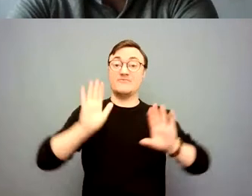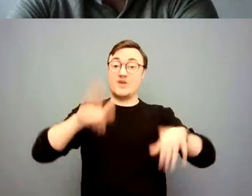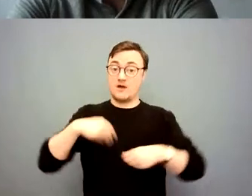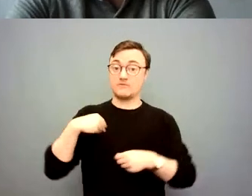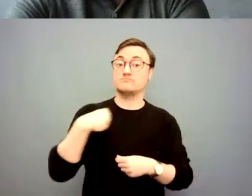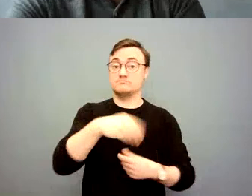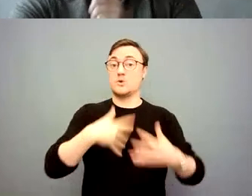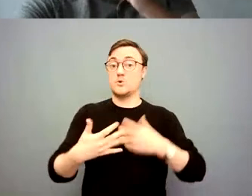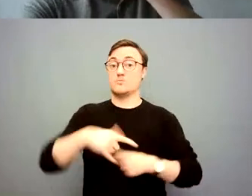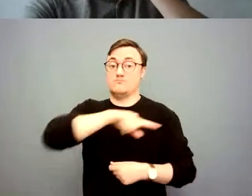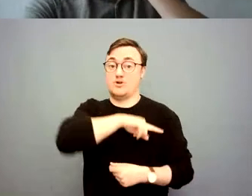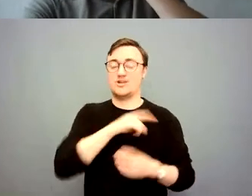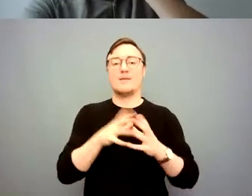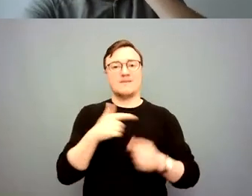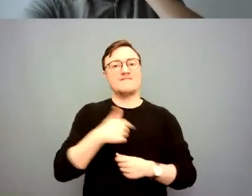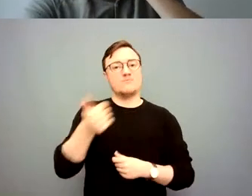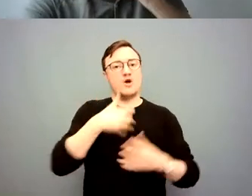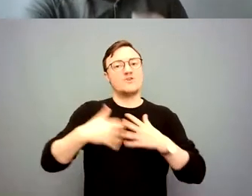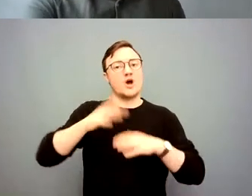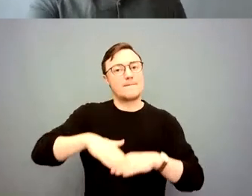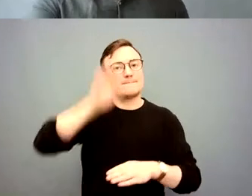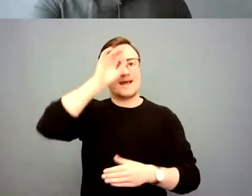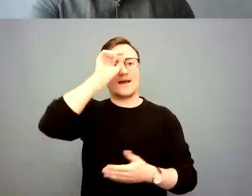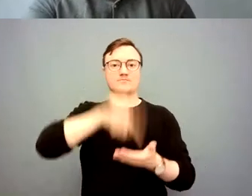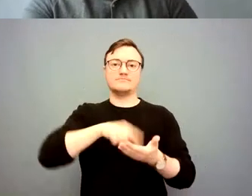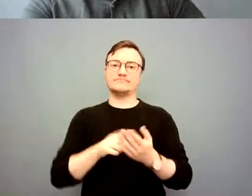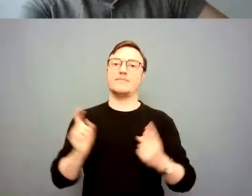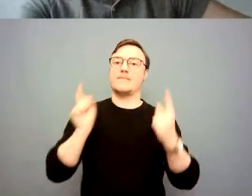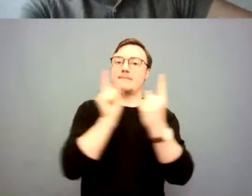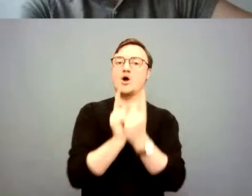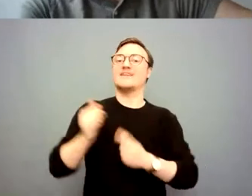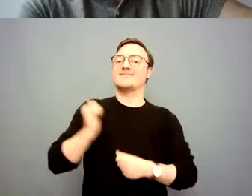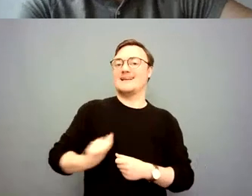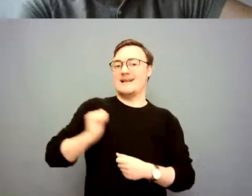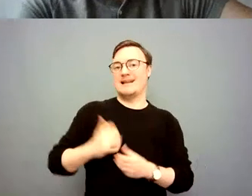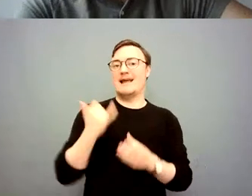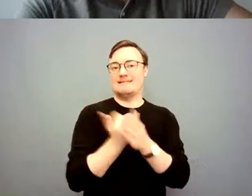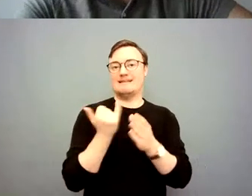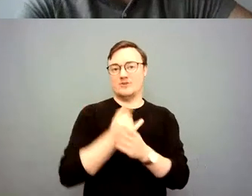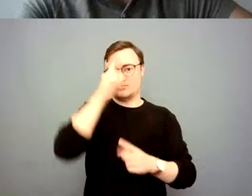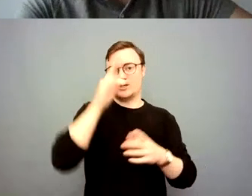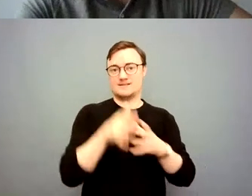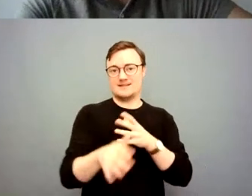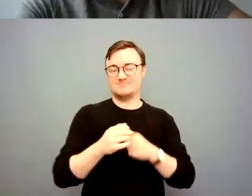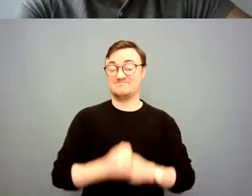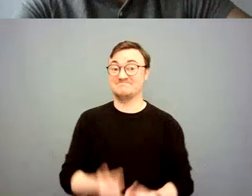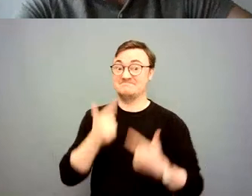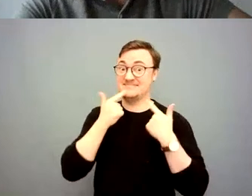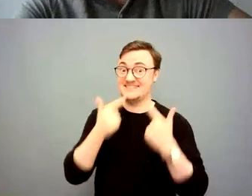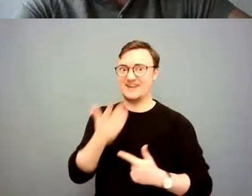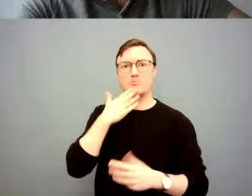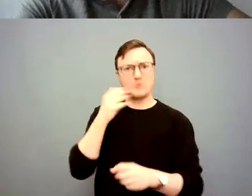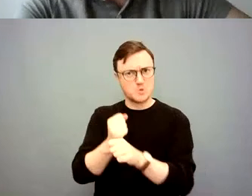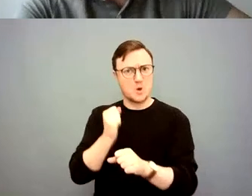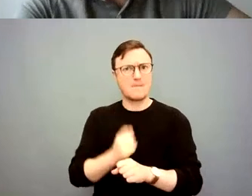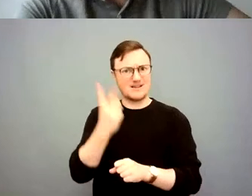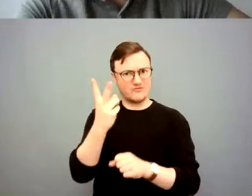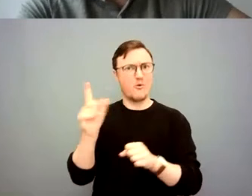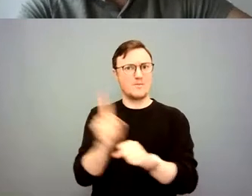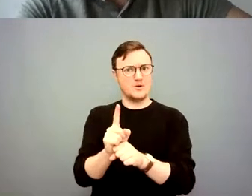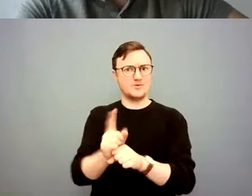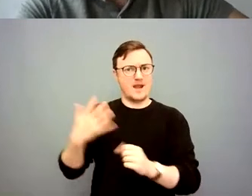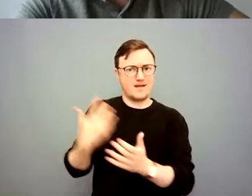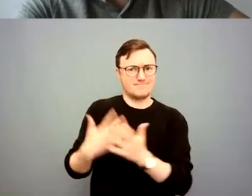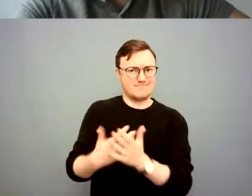också tillgängligheten i psykiatrin för att möta upp de behov som finns. Tack, föredömligt 2 minuter.